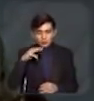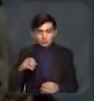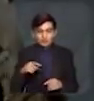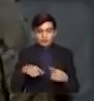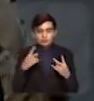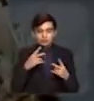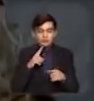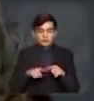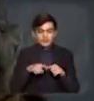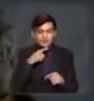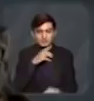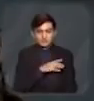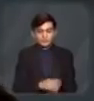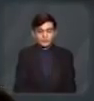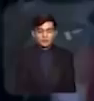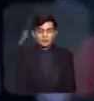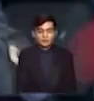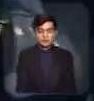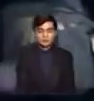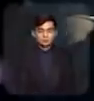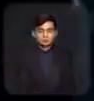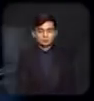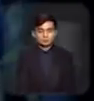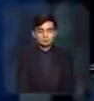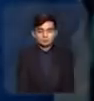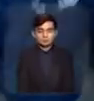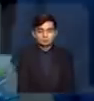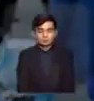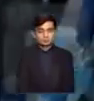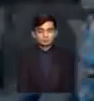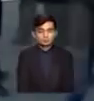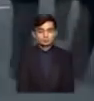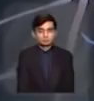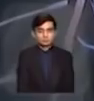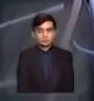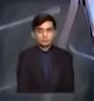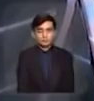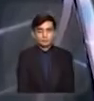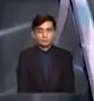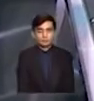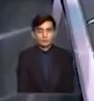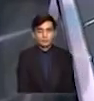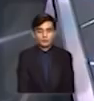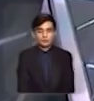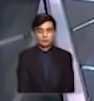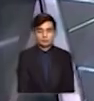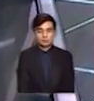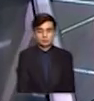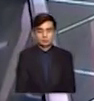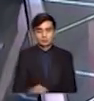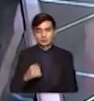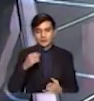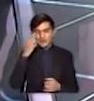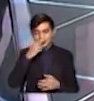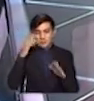отыр. Бақтыр Әлбай, Нұркен Тоқмұрдин, Информбюро, Нұрсұлтан. Ал Елордада